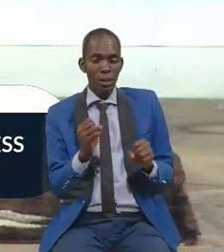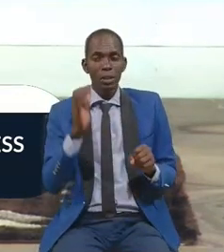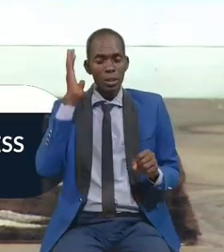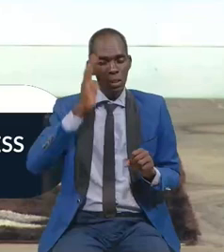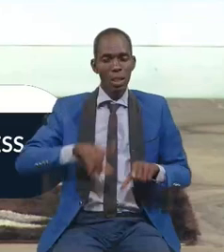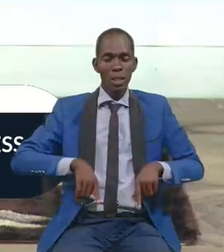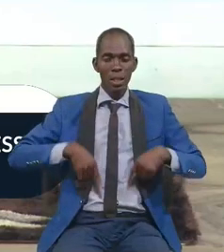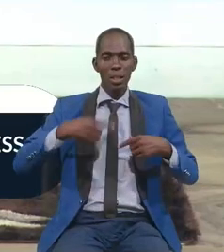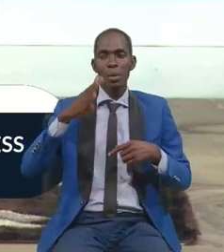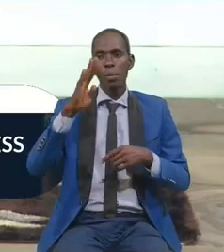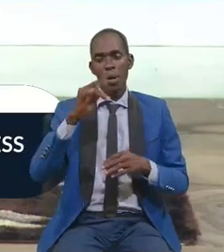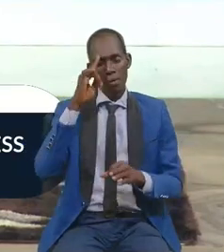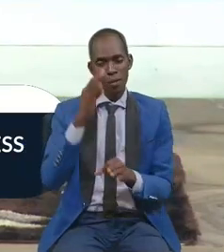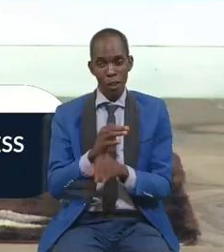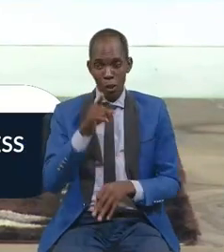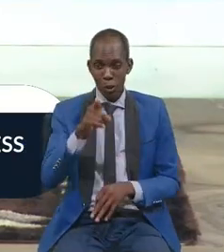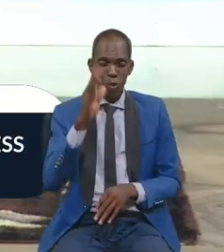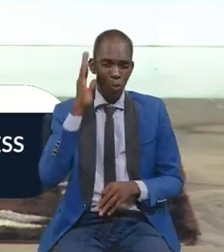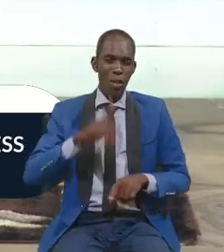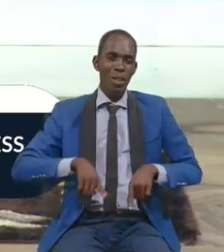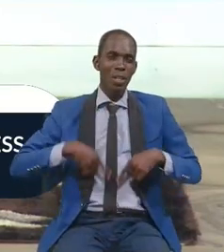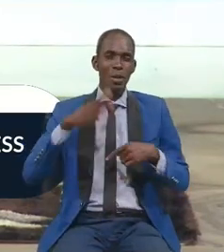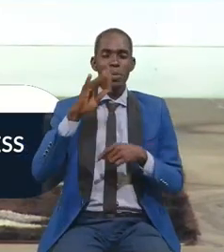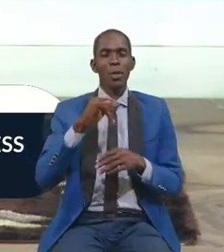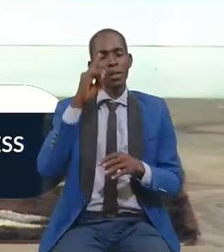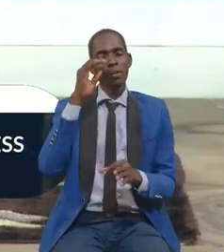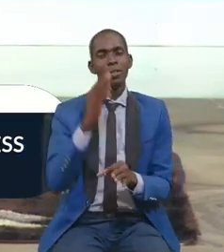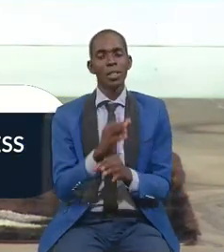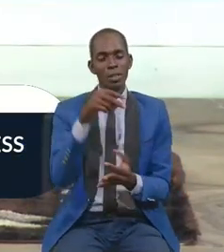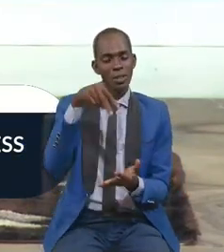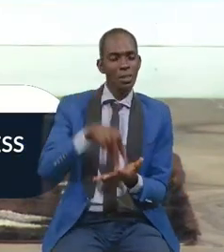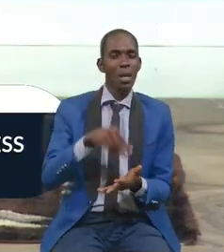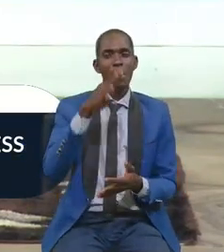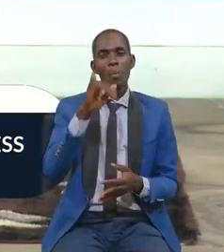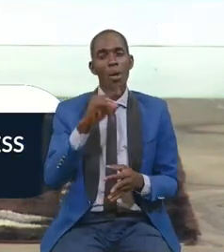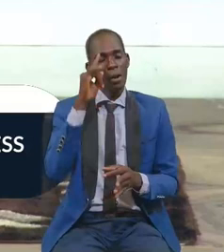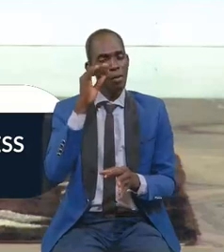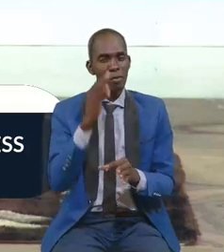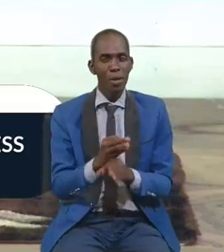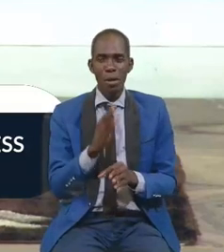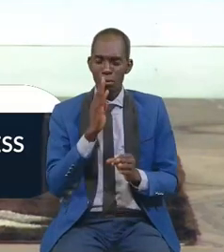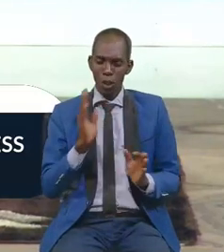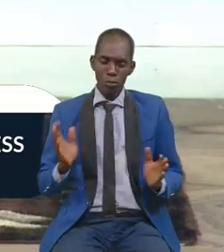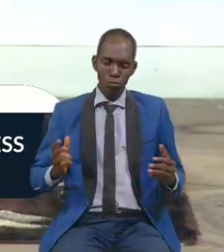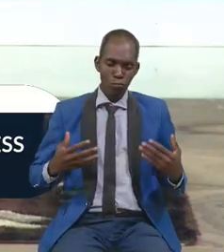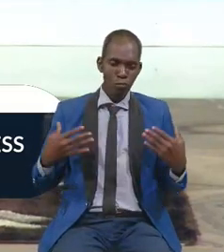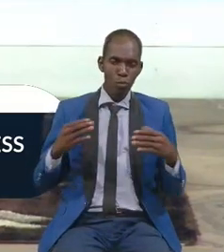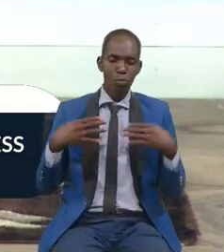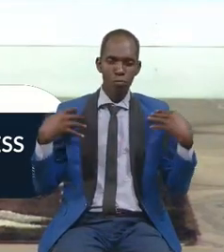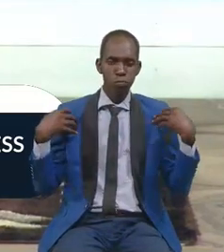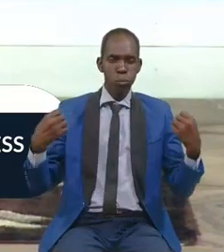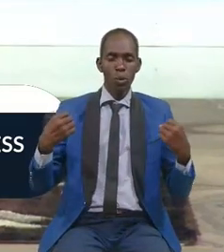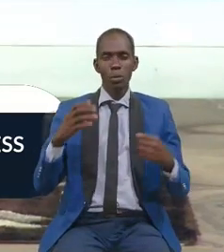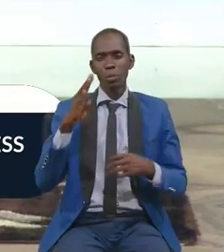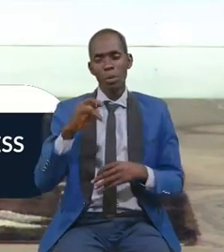foi. Vous allez vivre par la foi. Vous allez vous tenir par la foi. Vous serez courageux par la foi. Vous serez audacieux